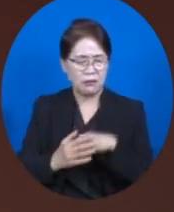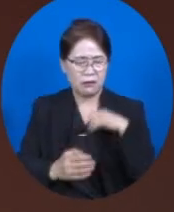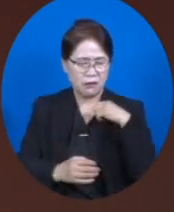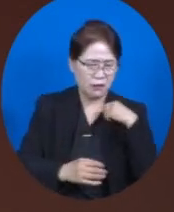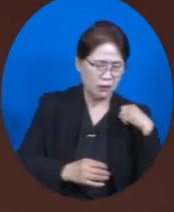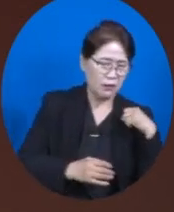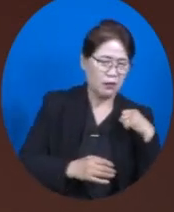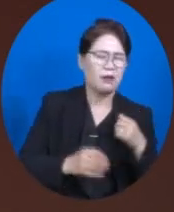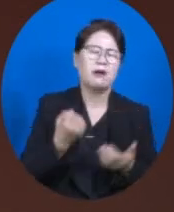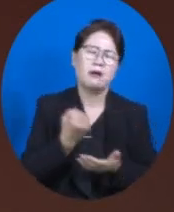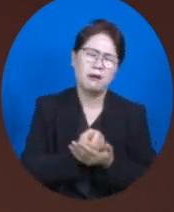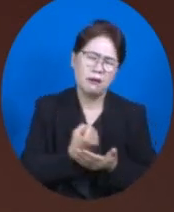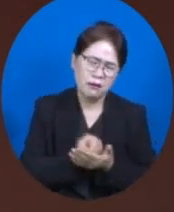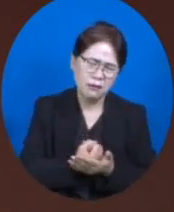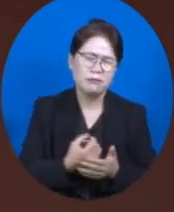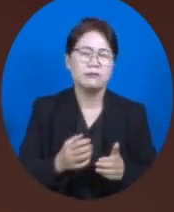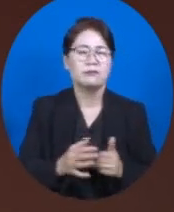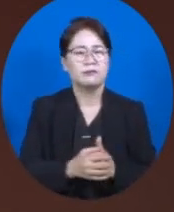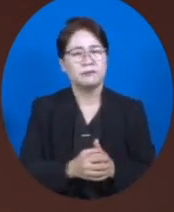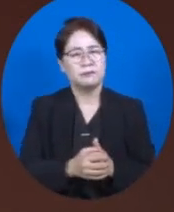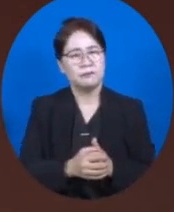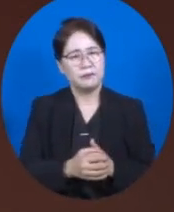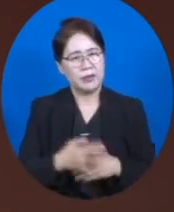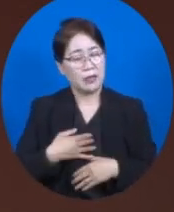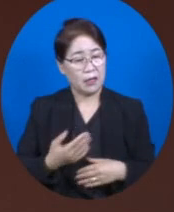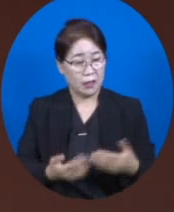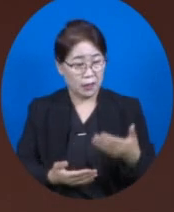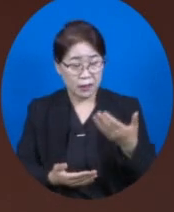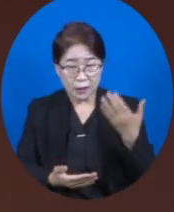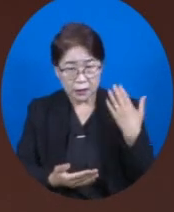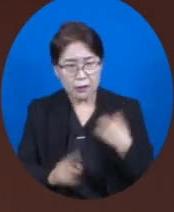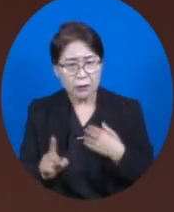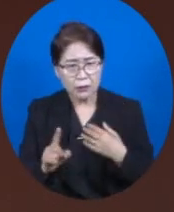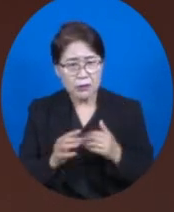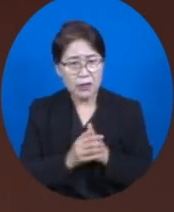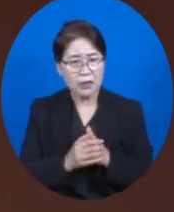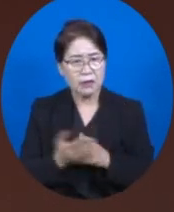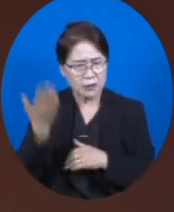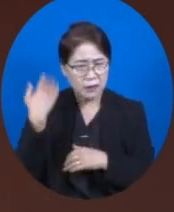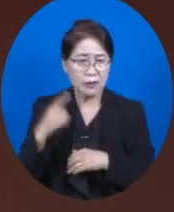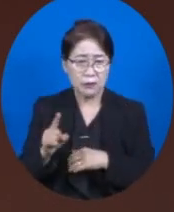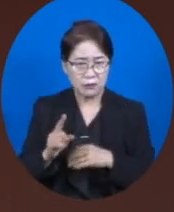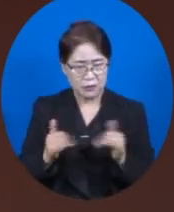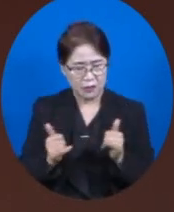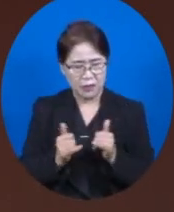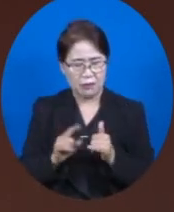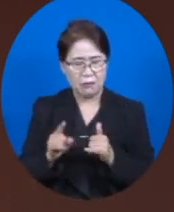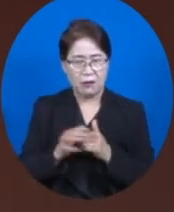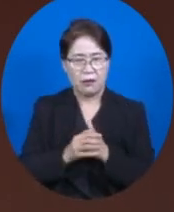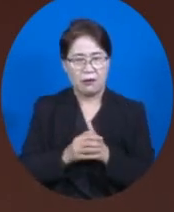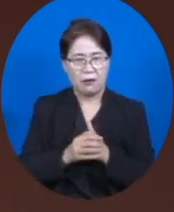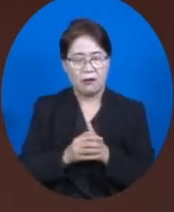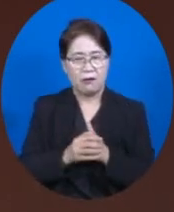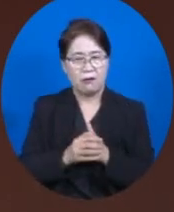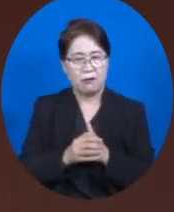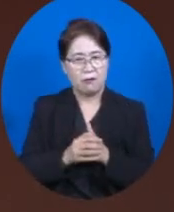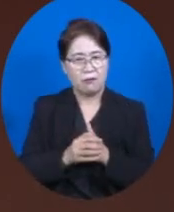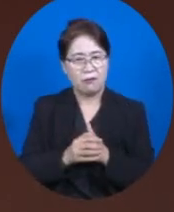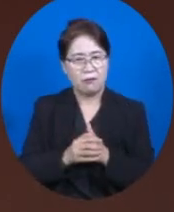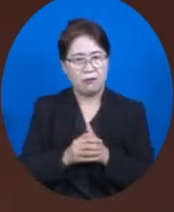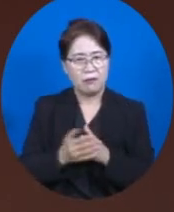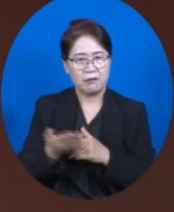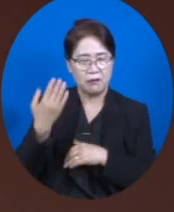안타깝게도 배가 과거에 어떤 사람인 줄 알아 내가 잃었던 사람이야 이렇게